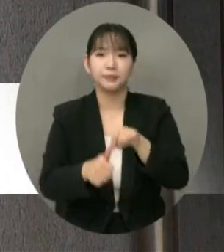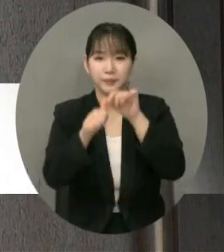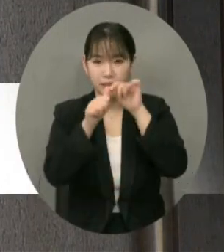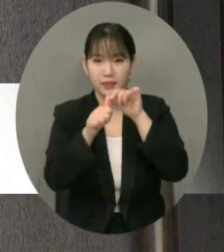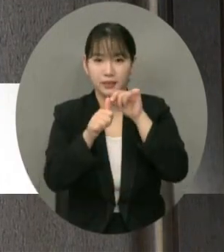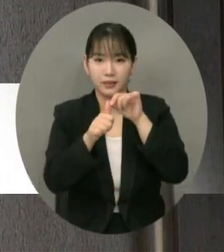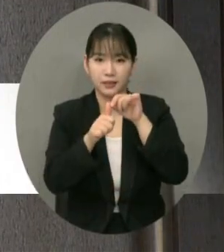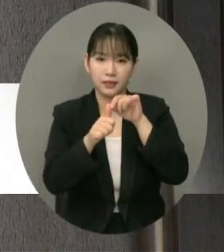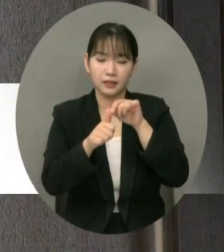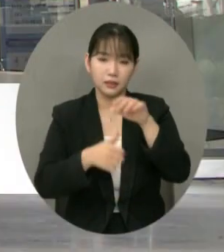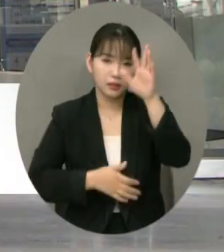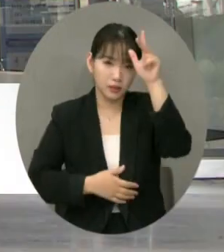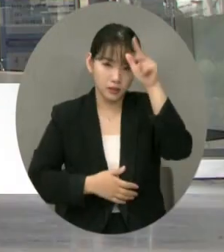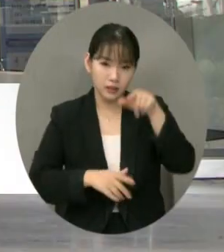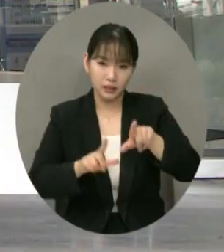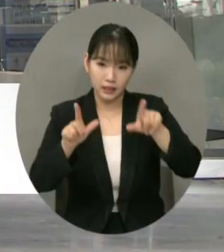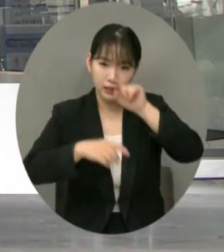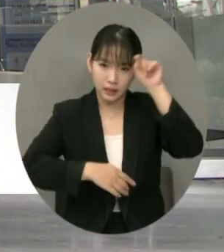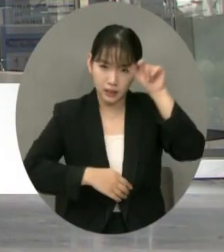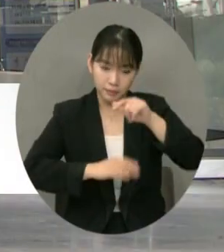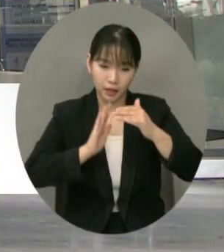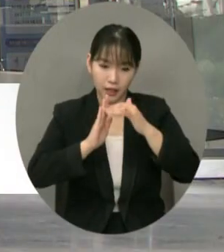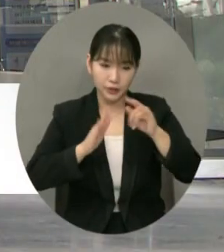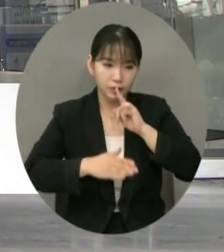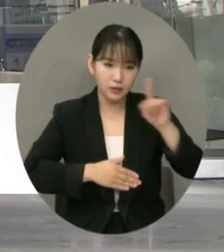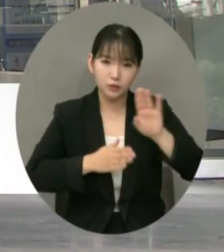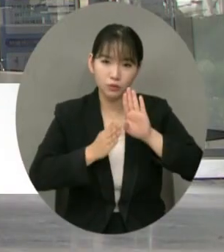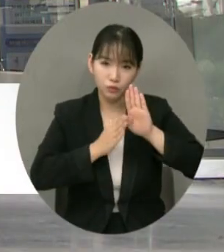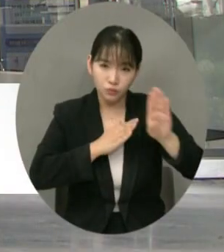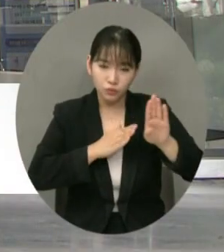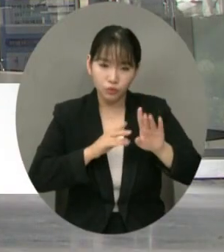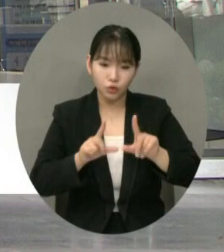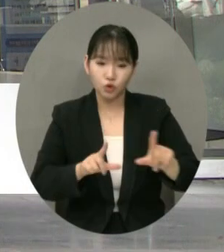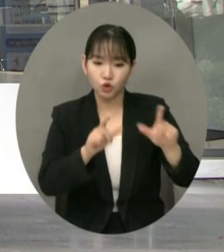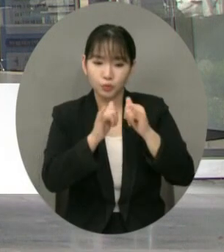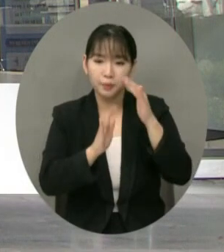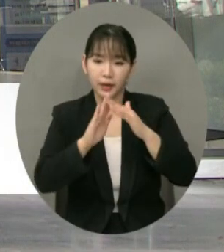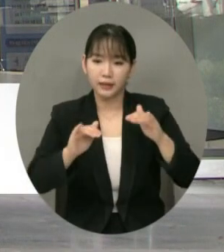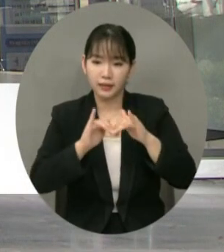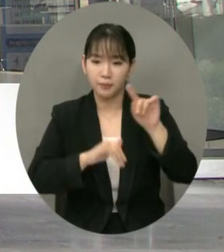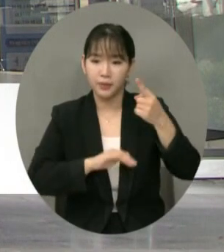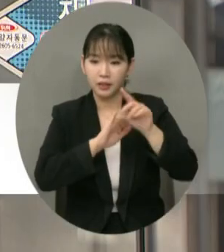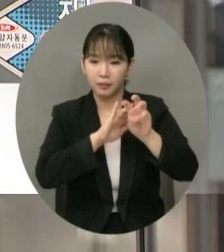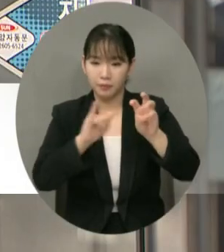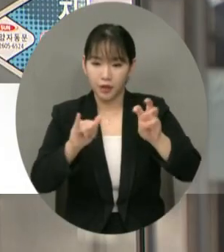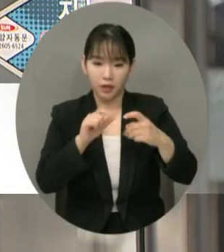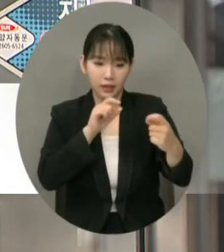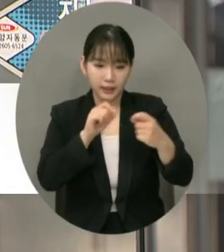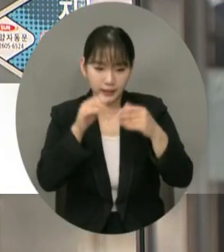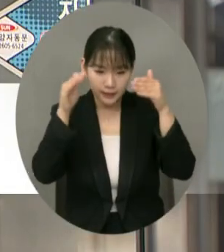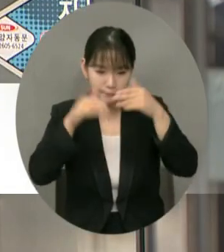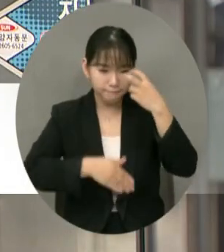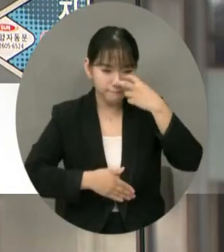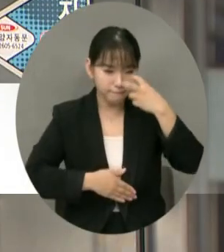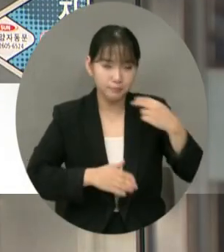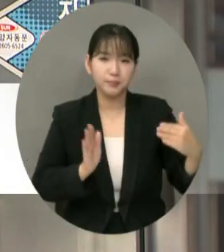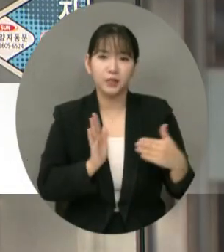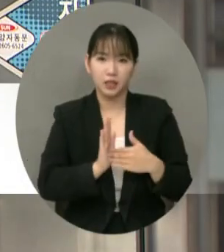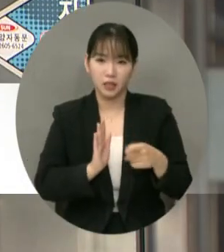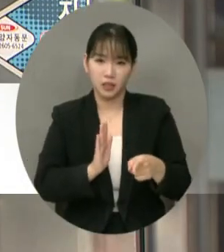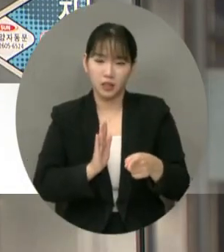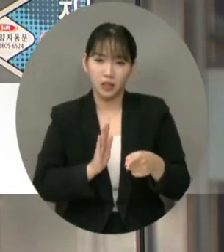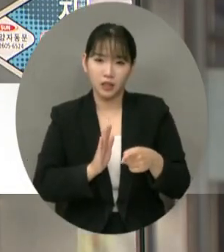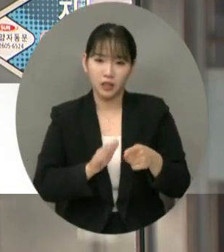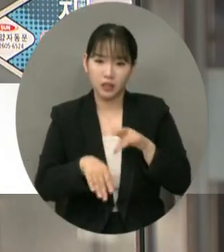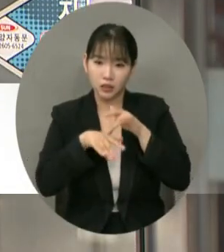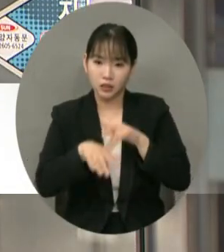구조됐습니다 경찰은 이날 새벽 가족의 신고를 받고 주민 등 130여명과 인근 집중 수색을 버렸으며